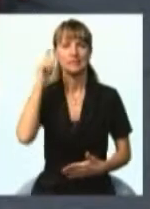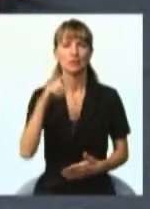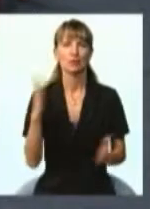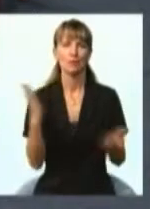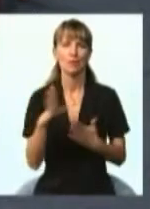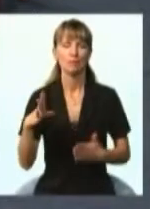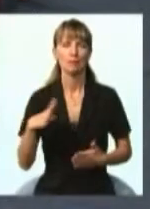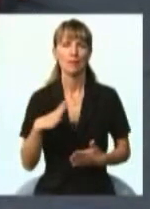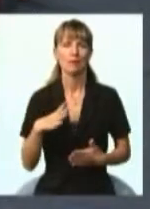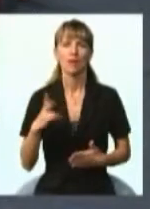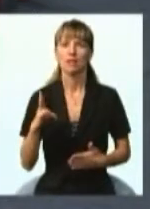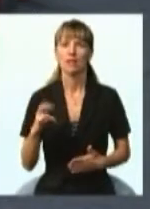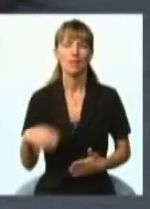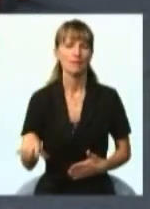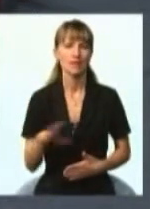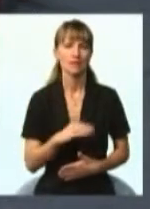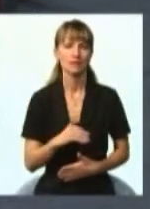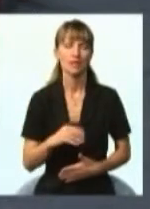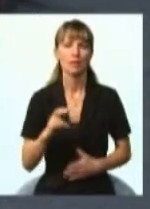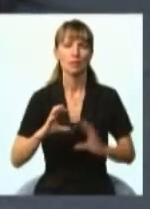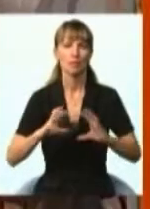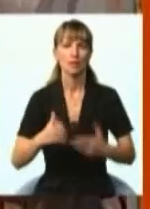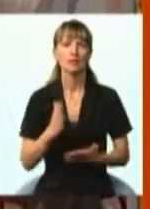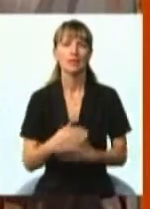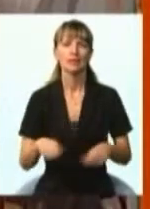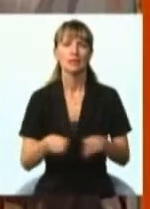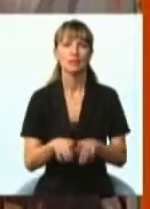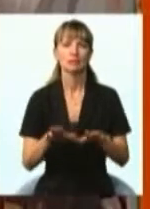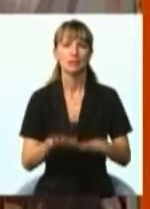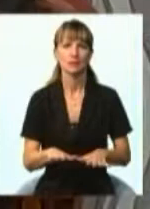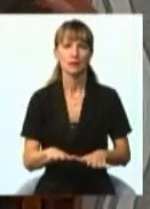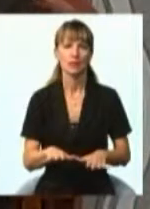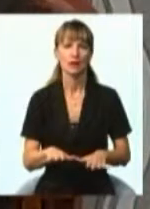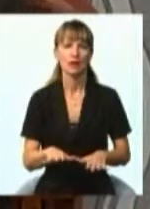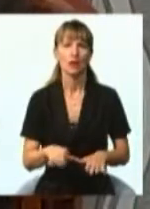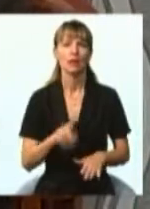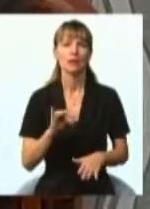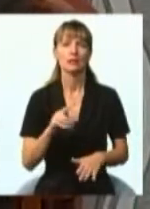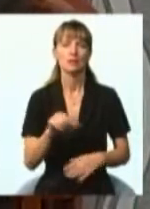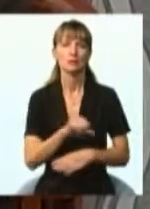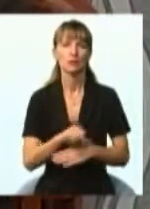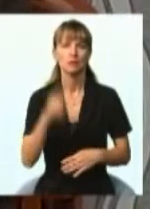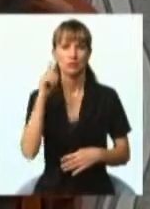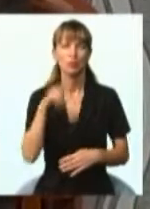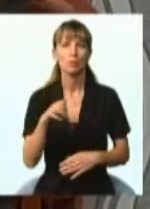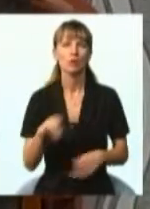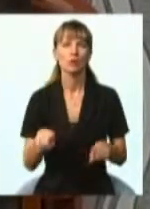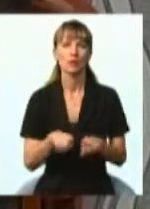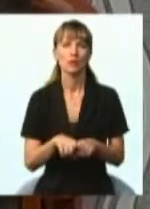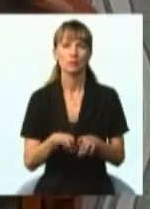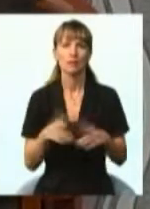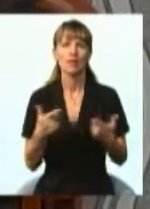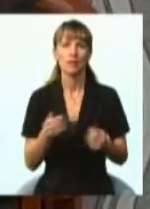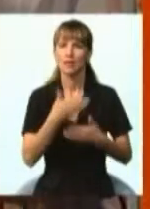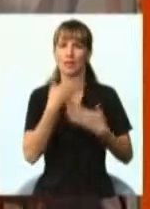повітря буває не скрізь. Ну, принаймні, на планеті є такі місця та за її межами. Полінко, що ж тобі відомо про такі місця, де